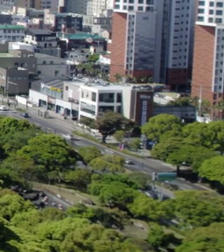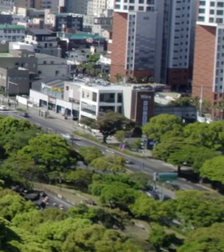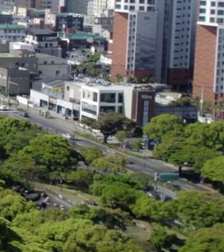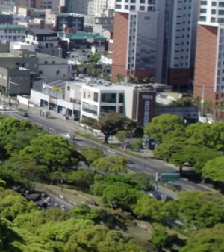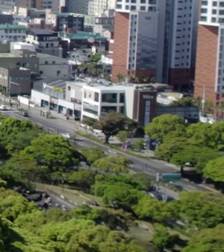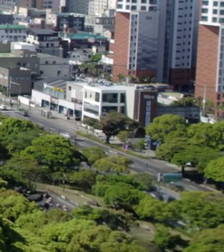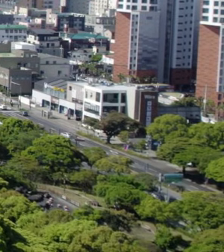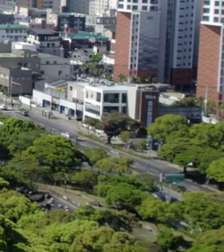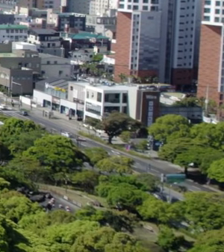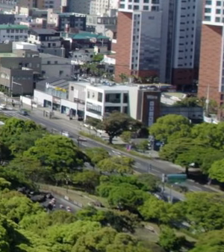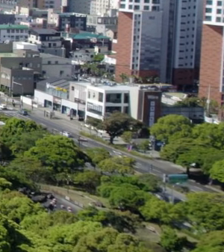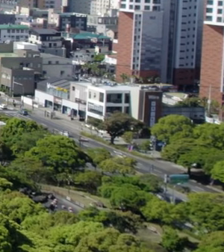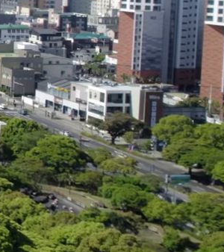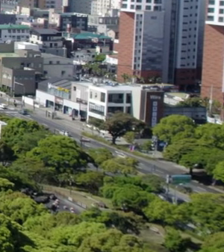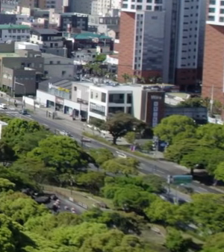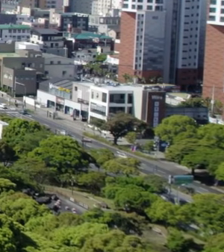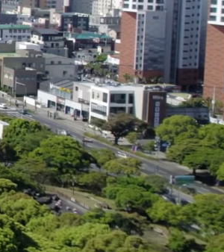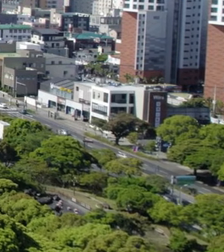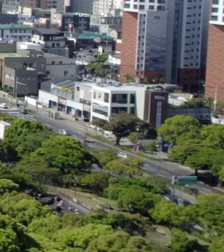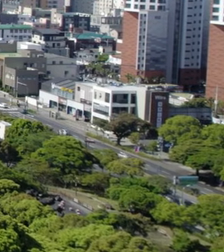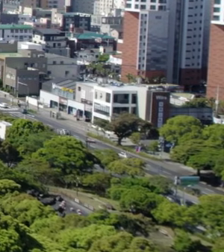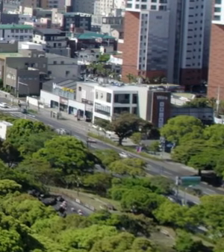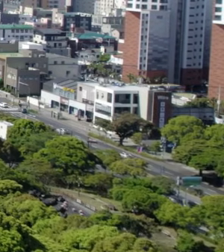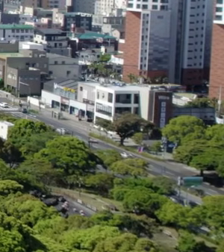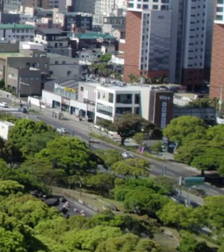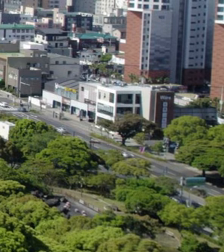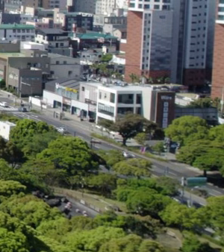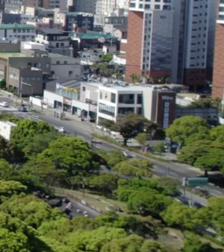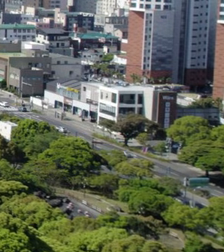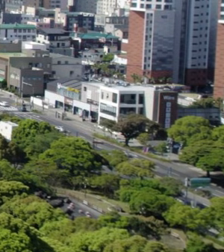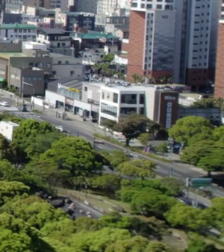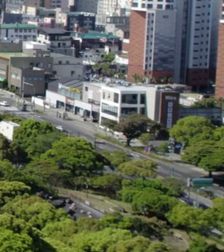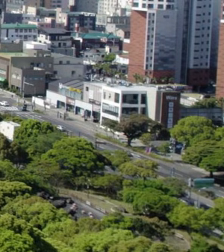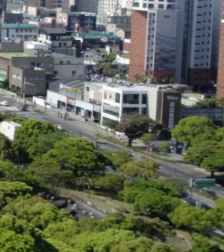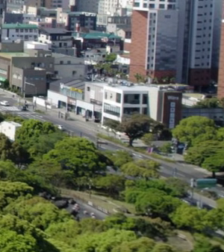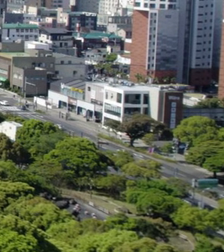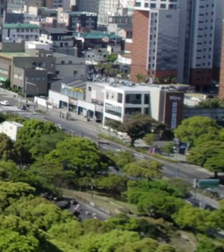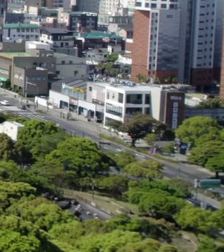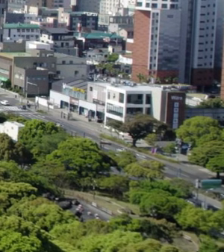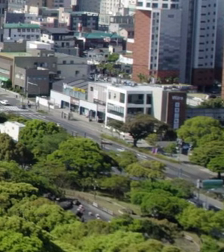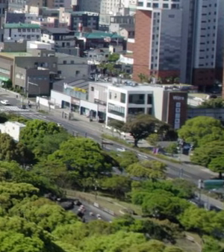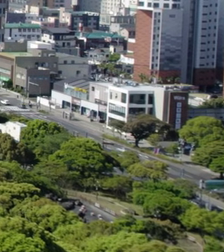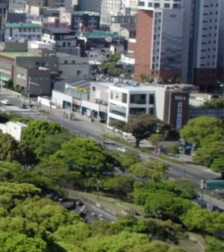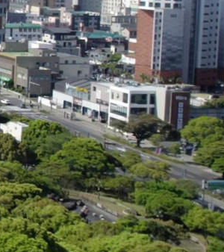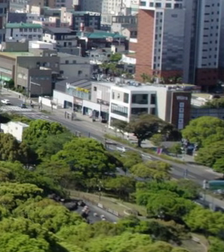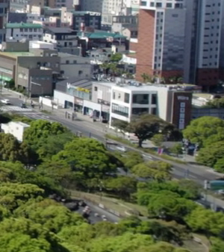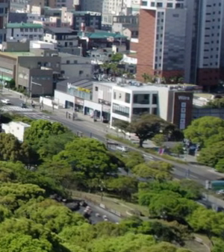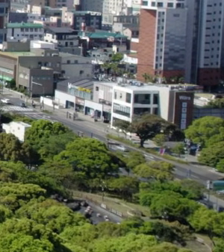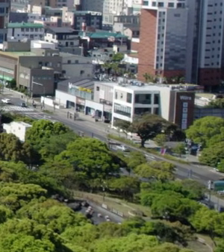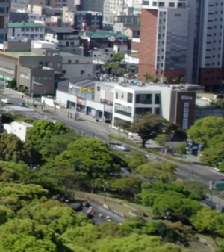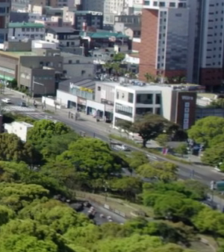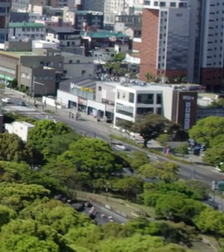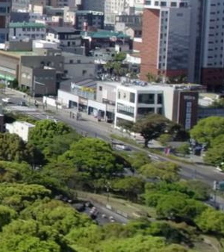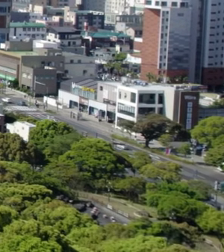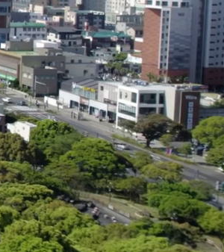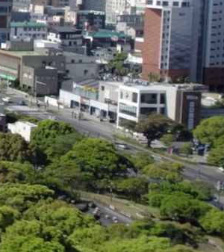재생에너지로 발생하는 이익을 도민이 직접 받을 수 있는 재생에너지 연금 제도를